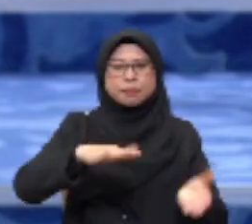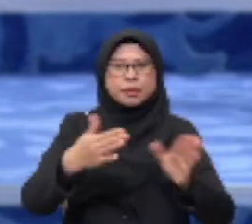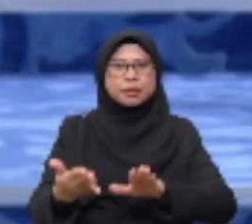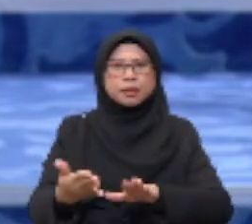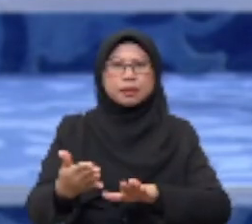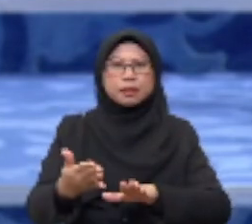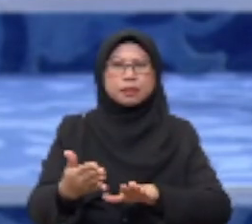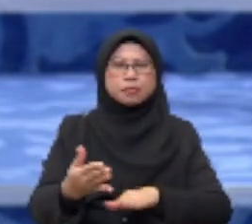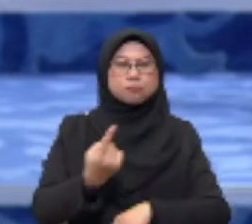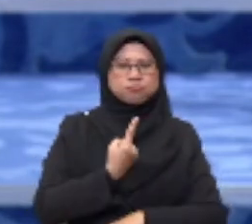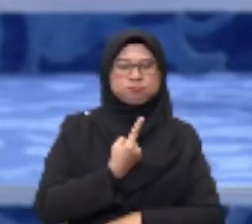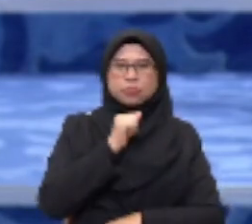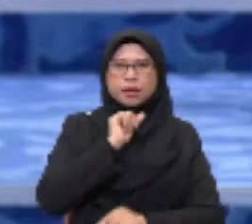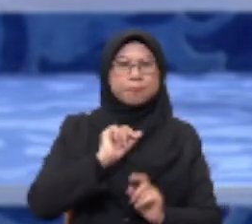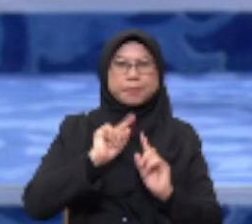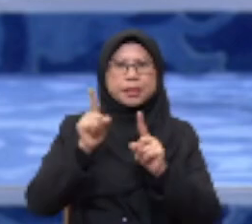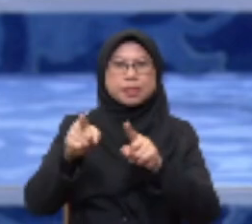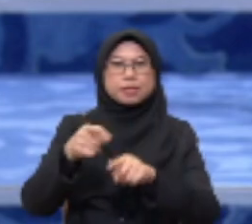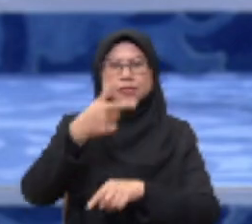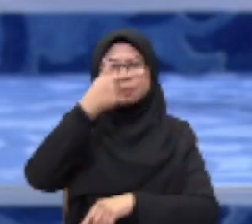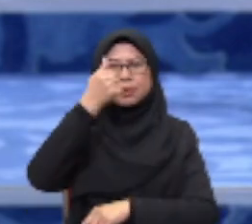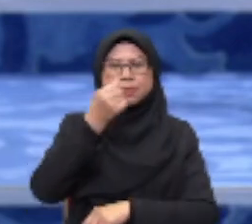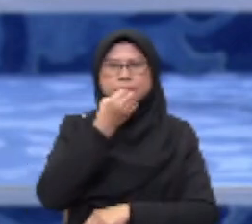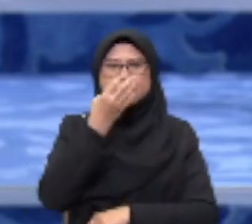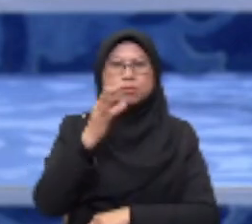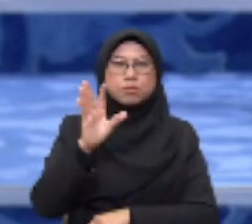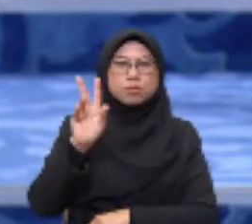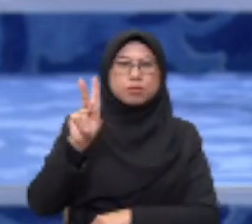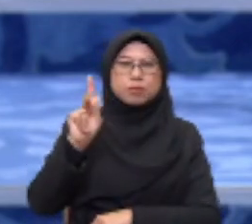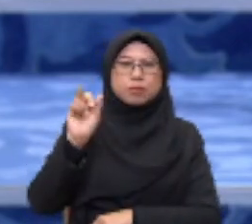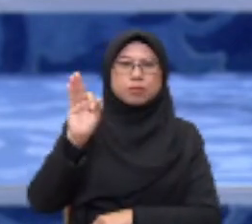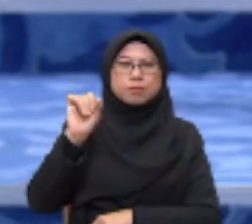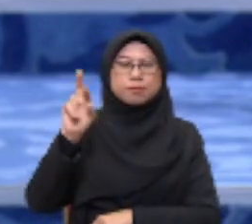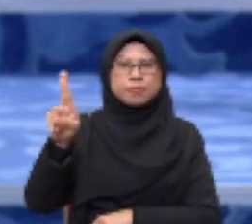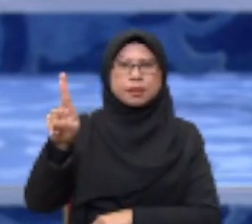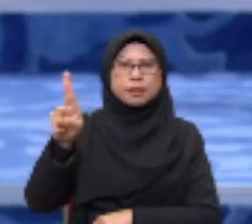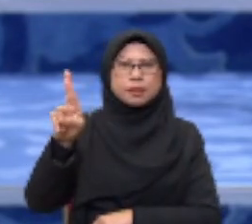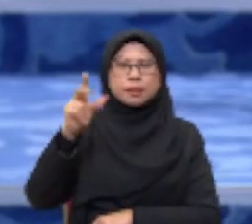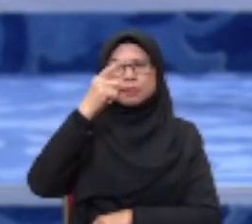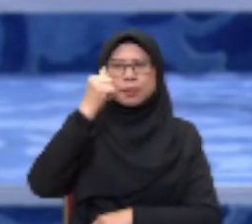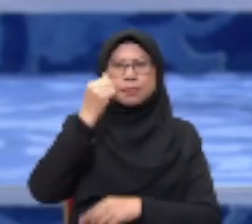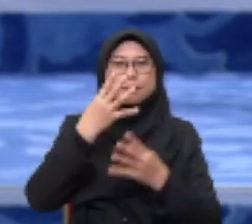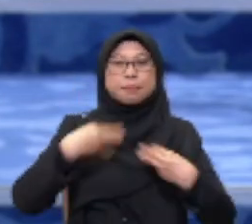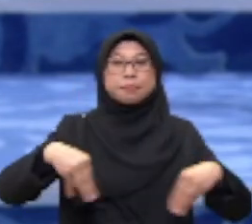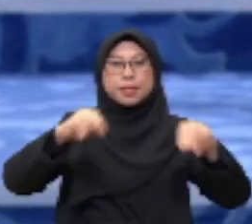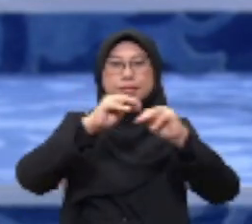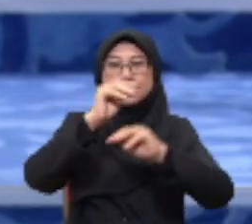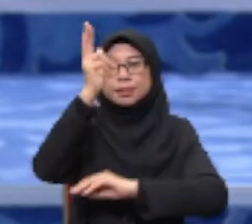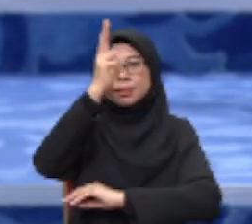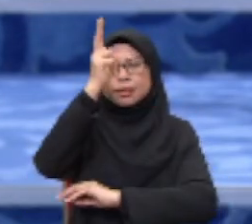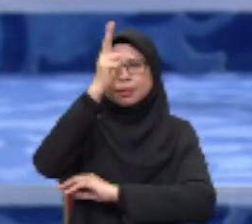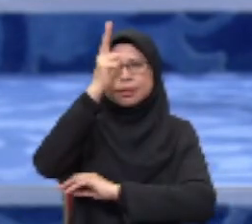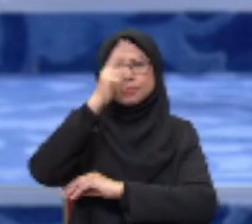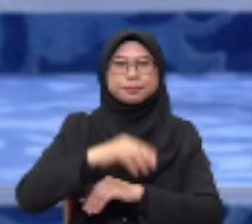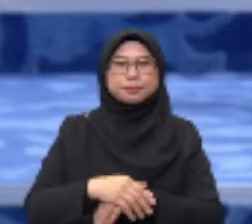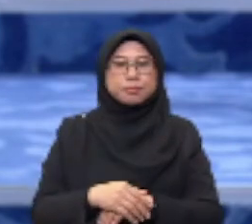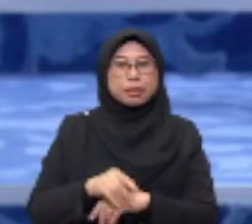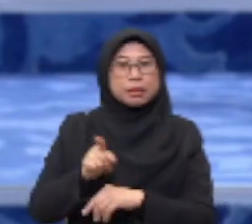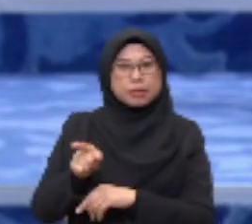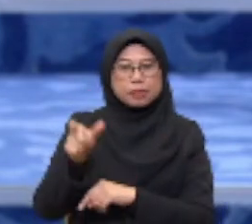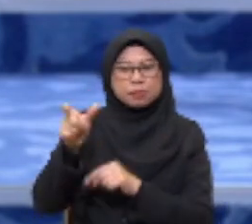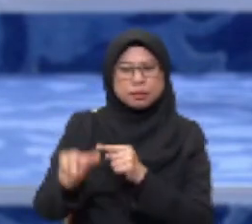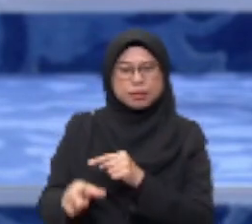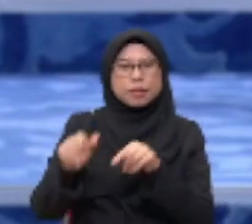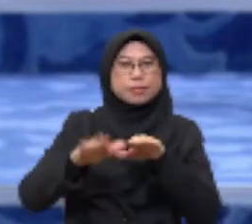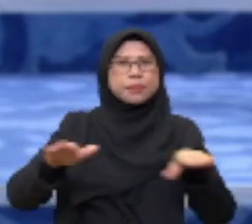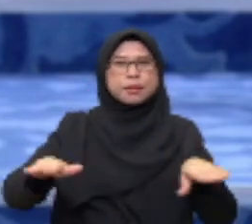pergi. Sebab dia kata kafir. Sebab apa kafir? Sebab semayang masjid kerajaan. Ya. Penyerang ni dan adik-beradik